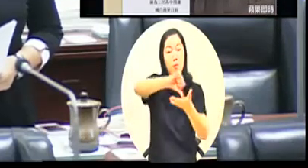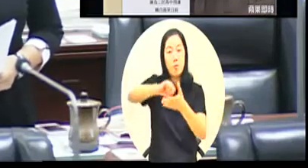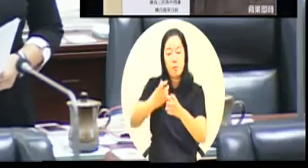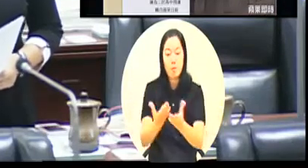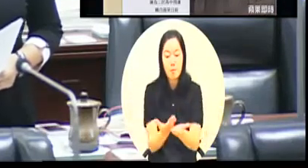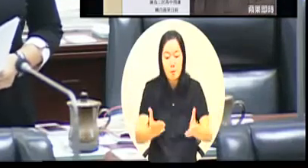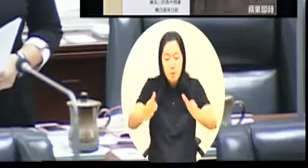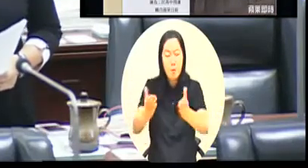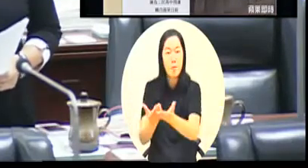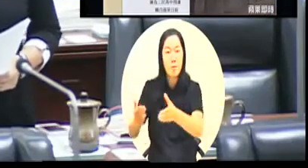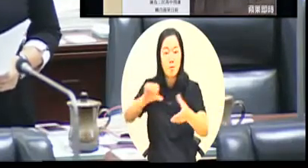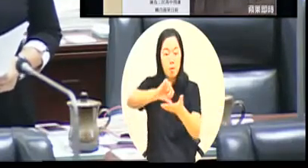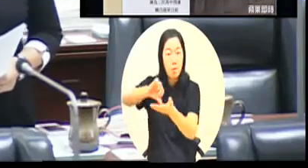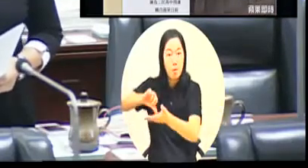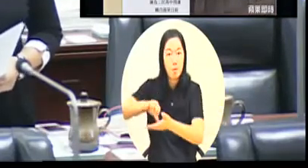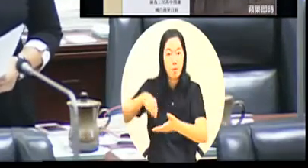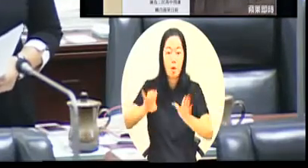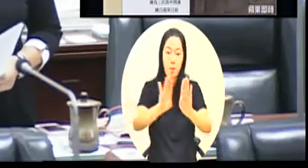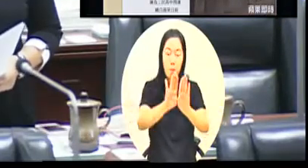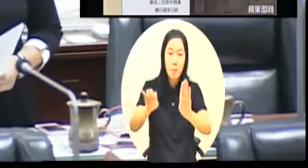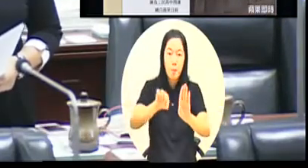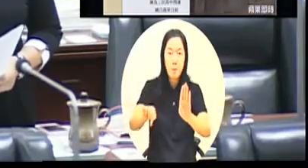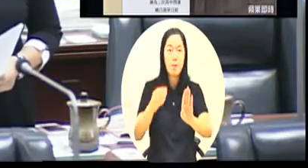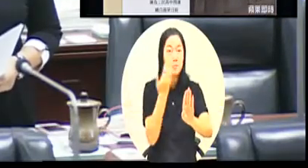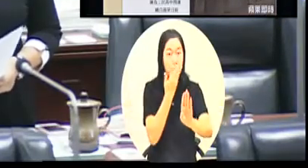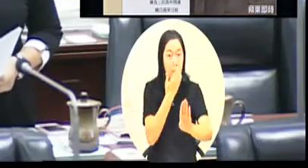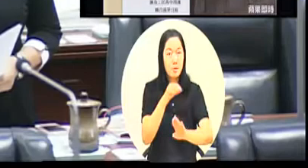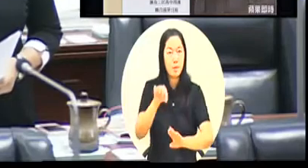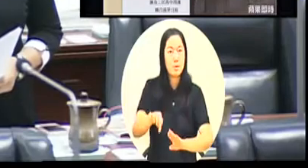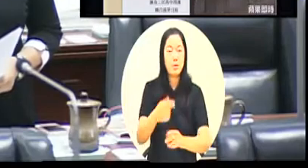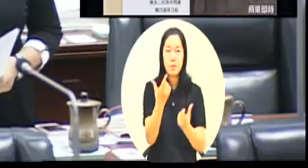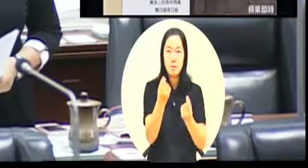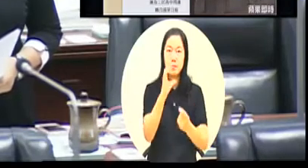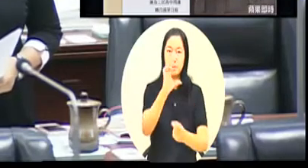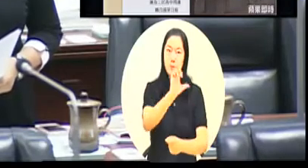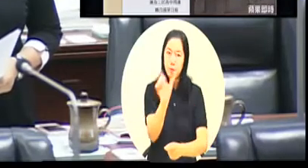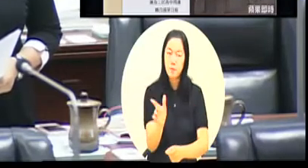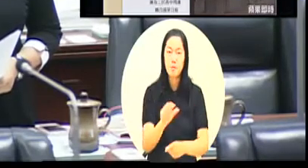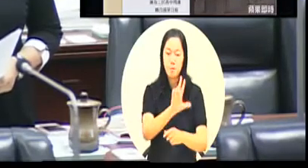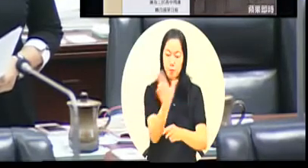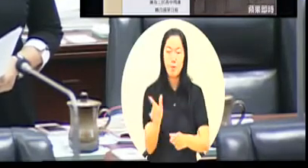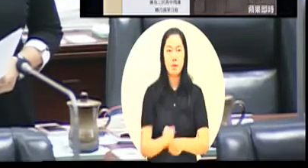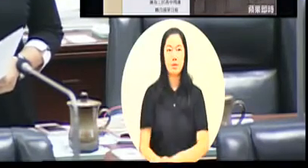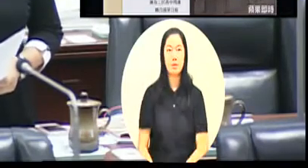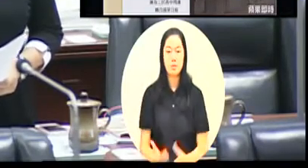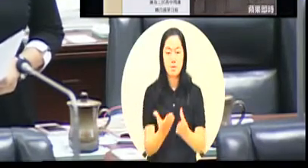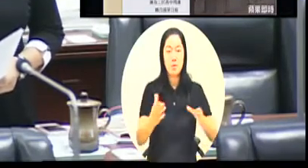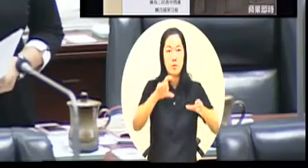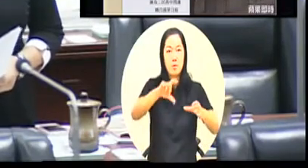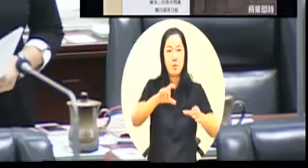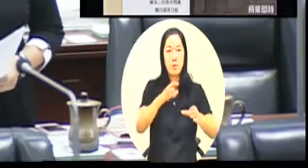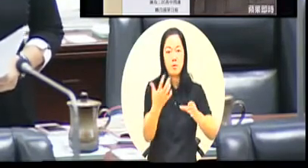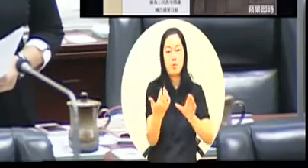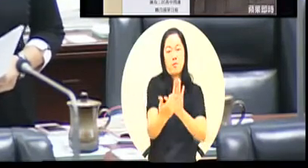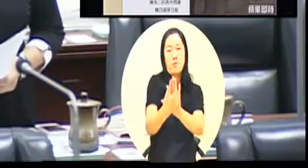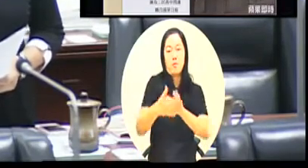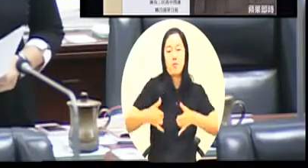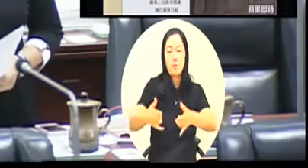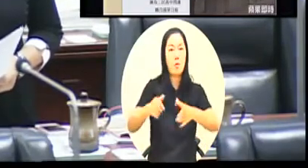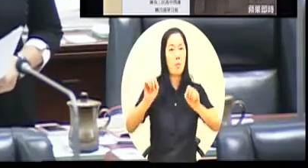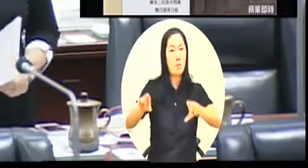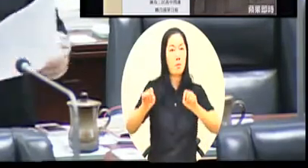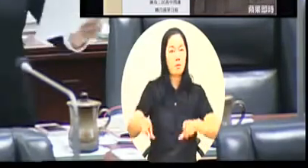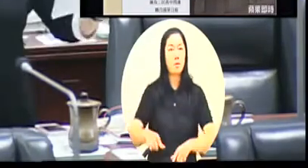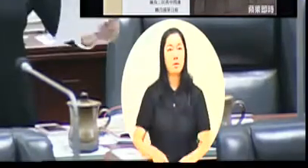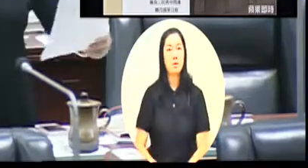好，其实让你的门口的美化起来。也是一种方式，而不是拿那个盆栽去挡路啊，不准人家放